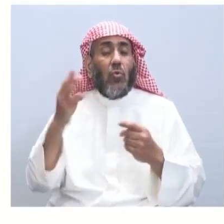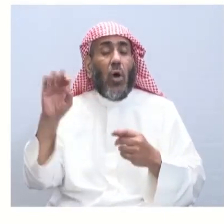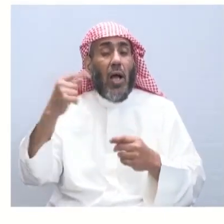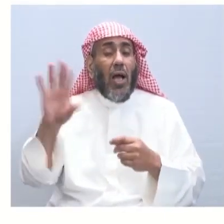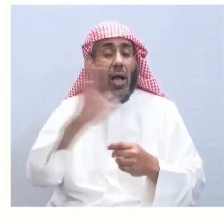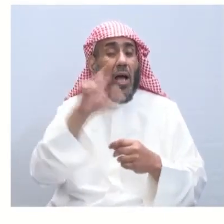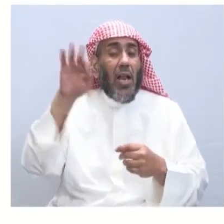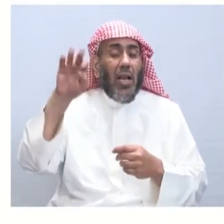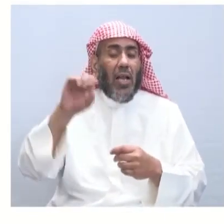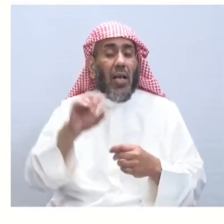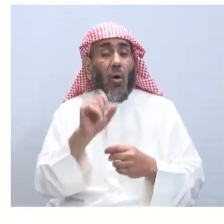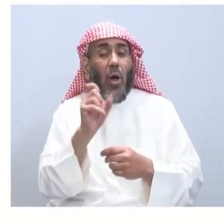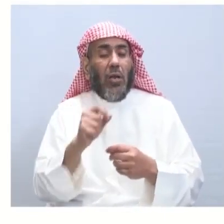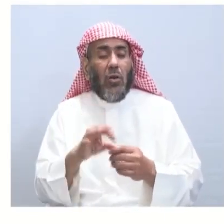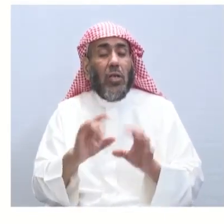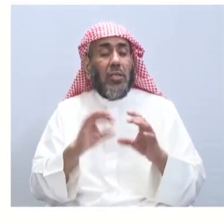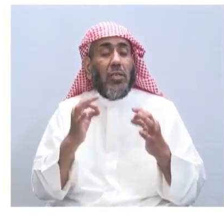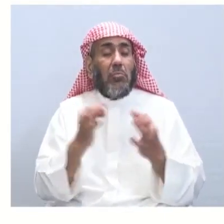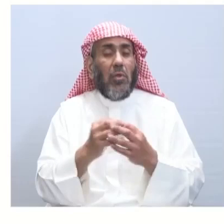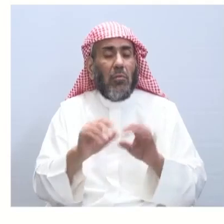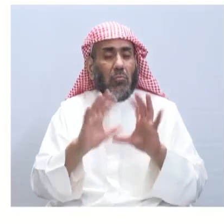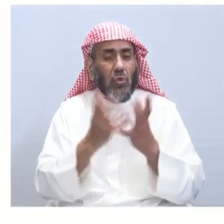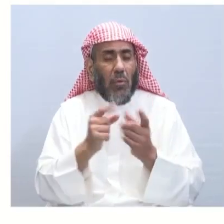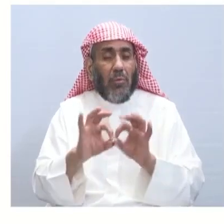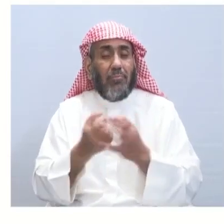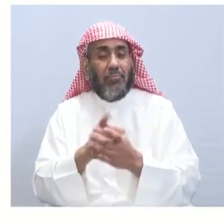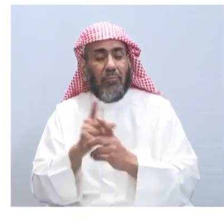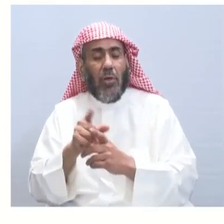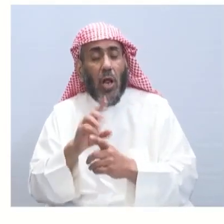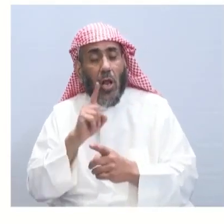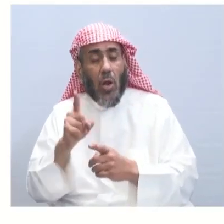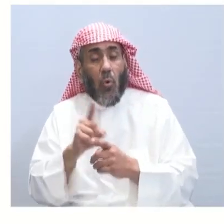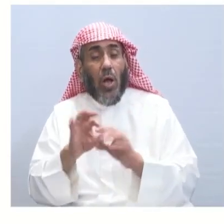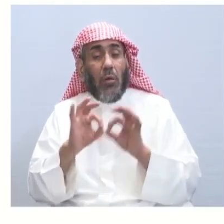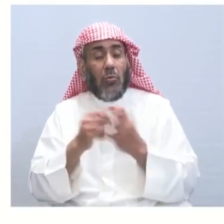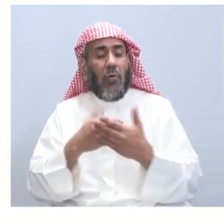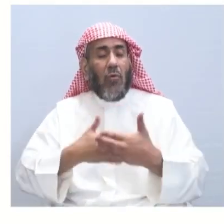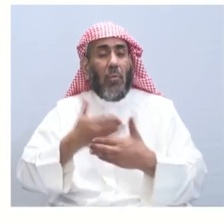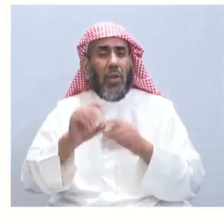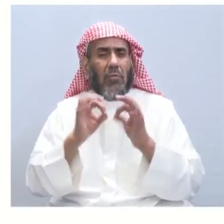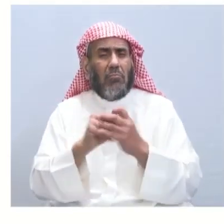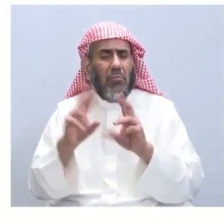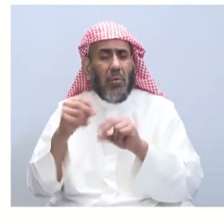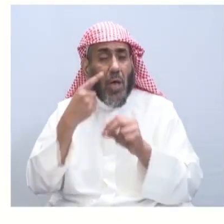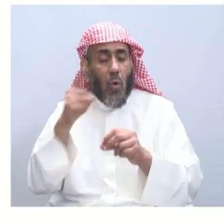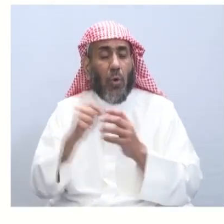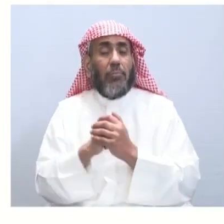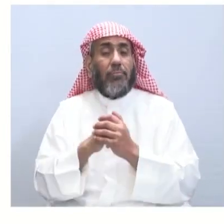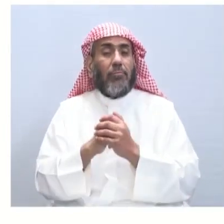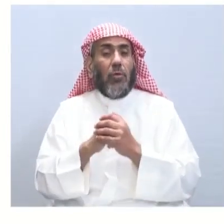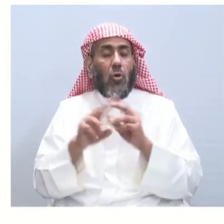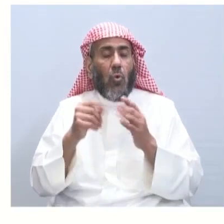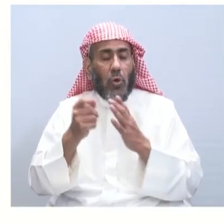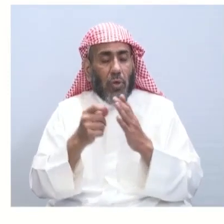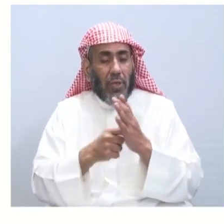هنا قصص اجتماعيه تحدث عن المجتمع لكنه يرى هو المجتمع فيعبر عن هذا المجتمع كما يراه هو كما يراه